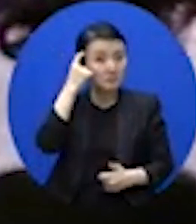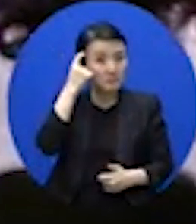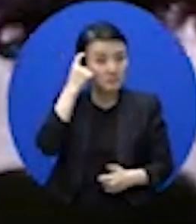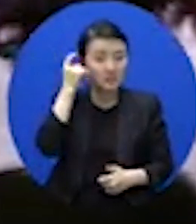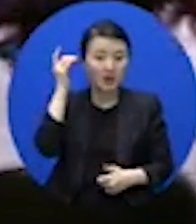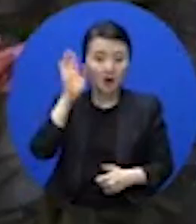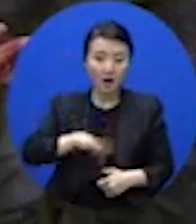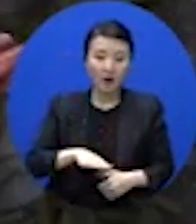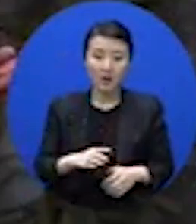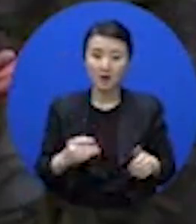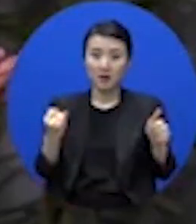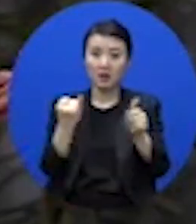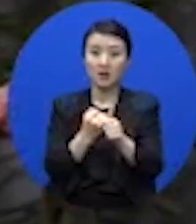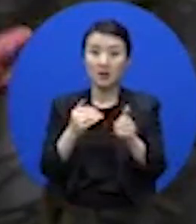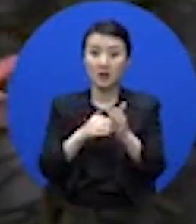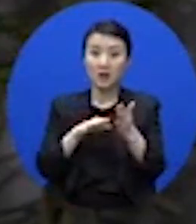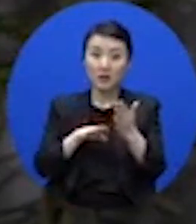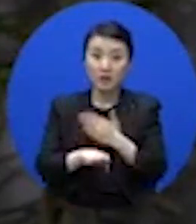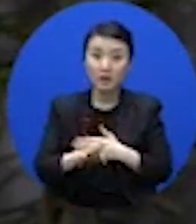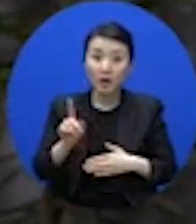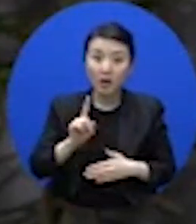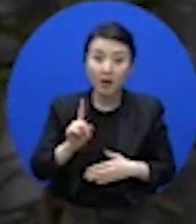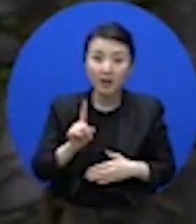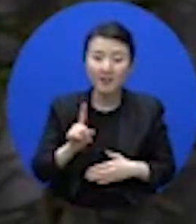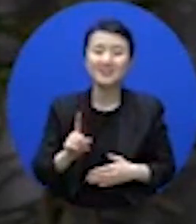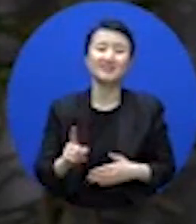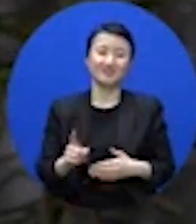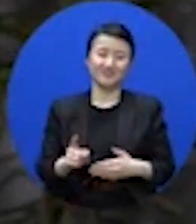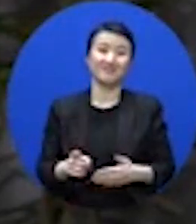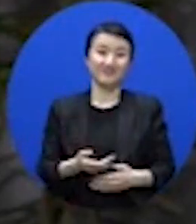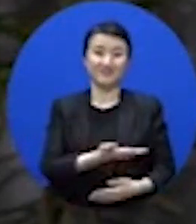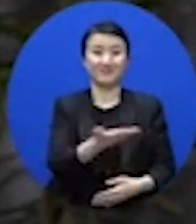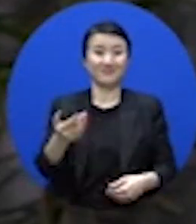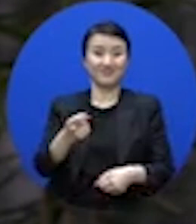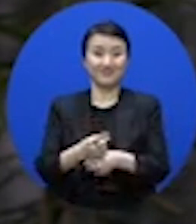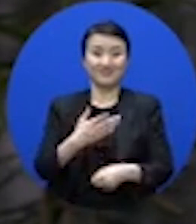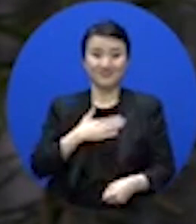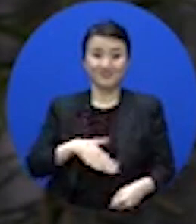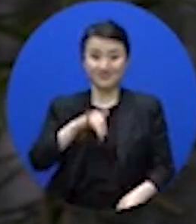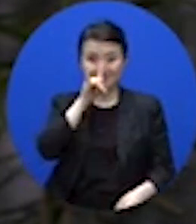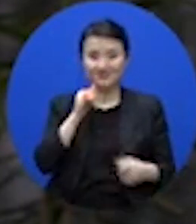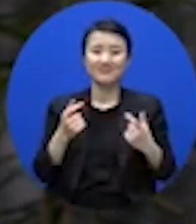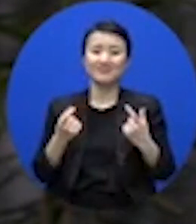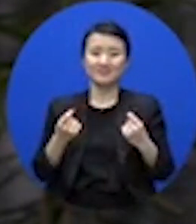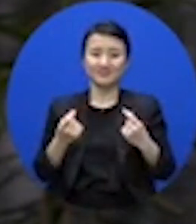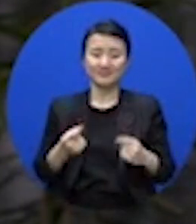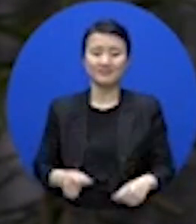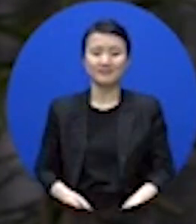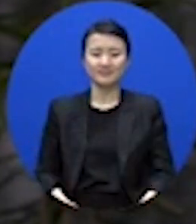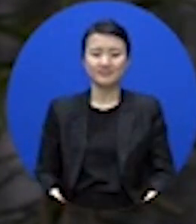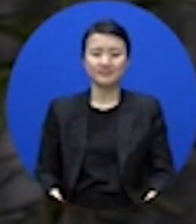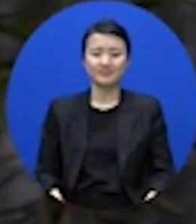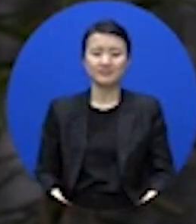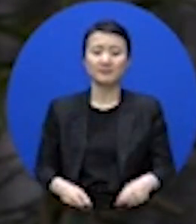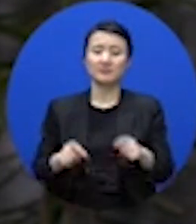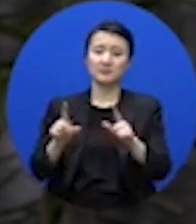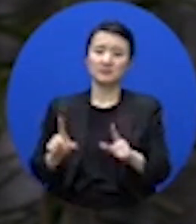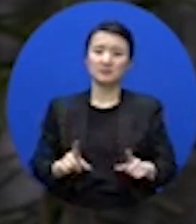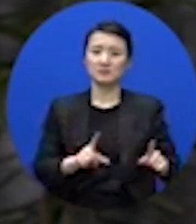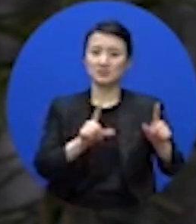그 다음부터 상상에 맡기겠습니다. 예. 그렇죠. 그래서 우리가